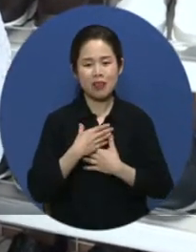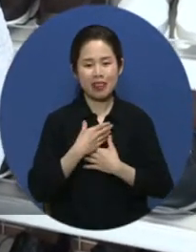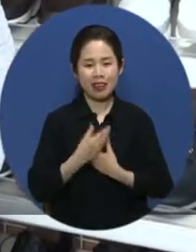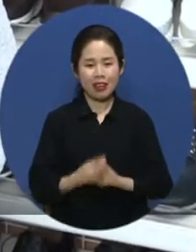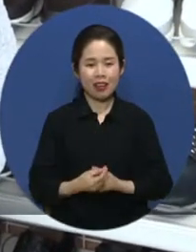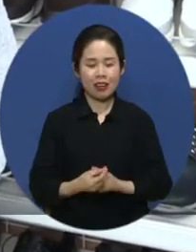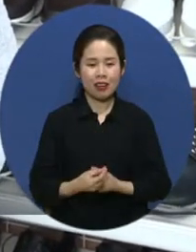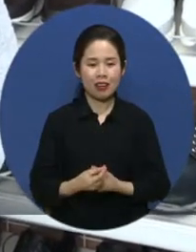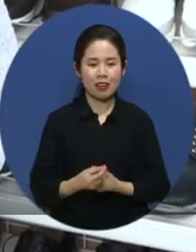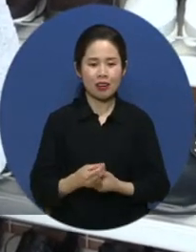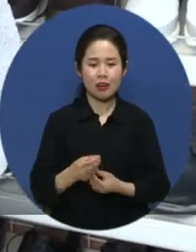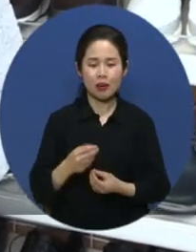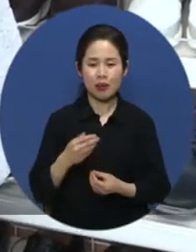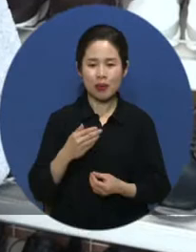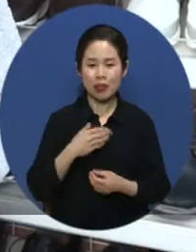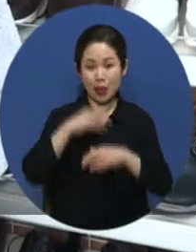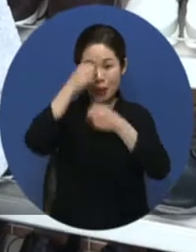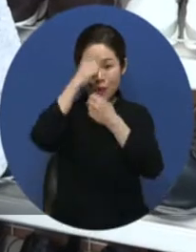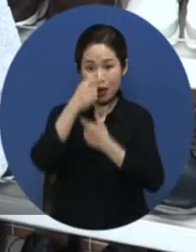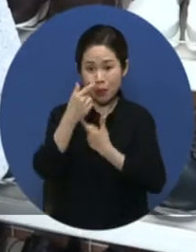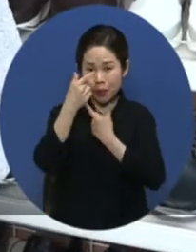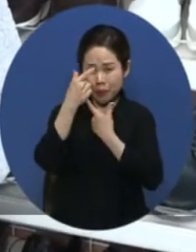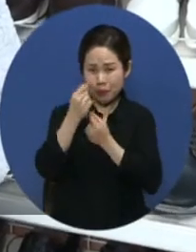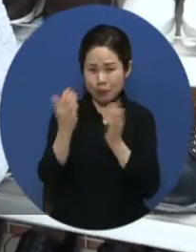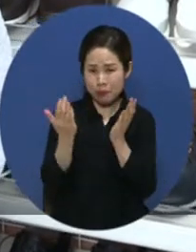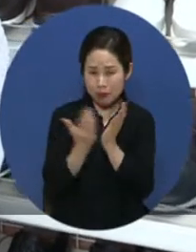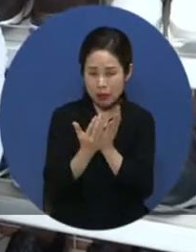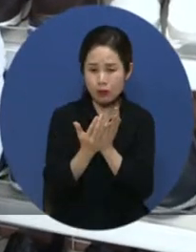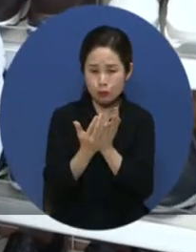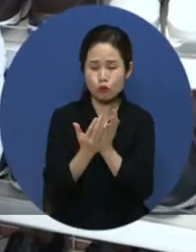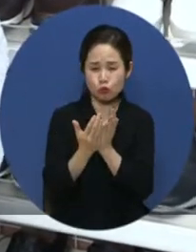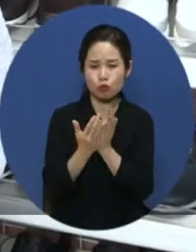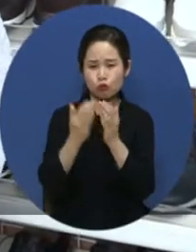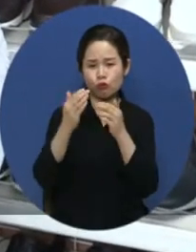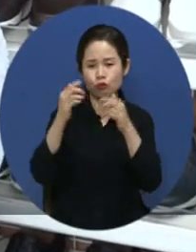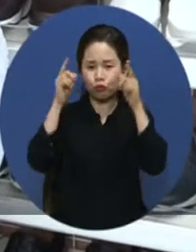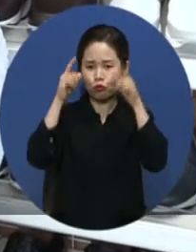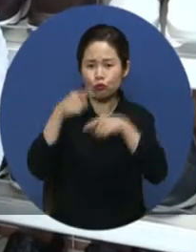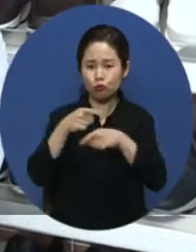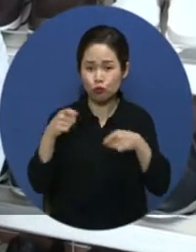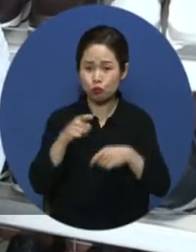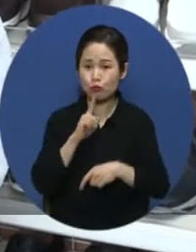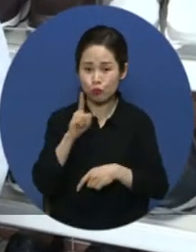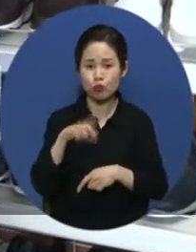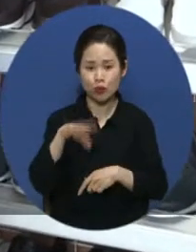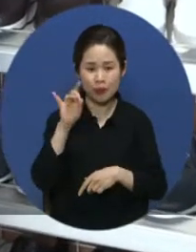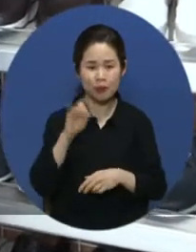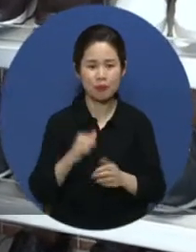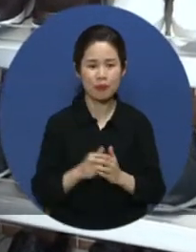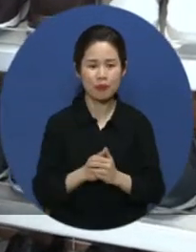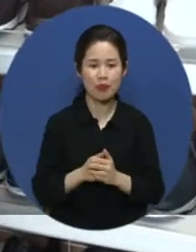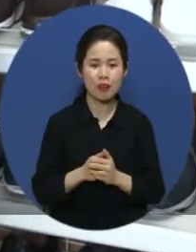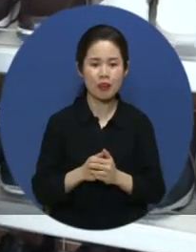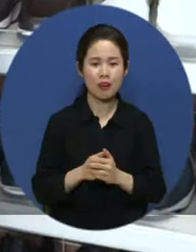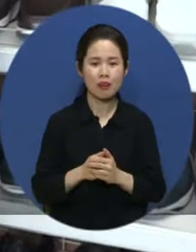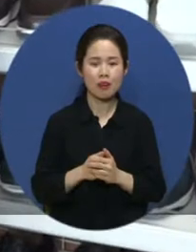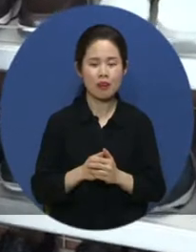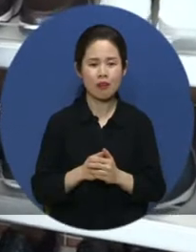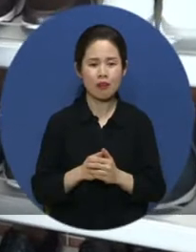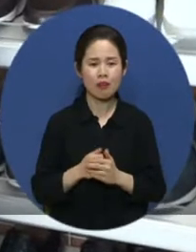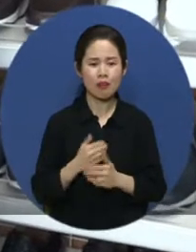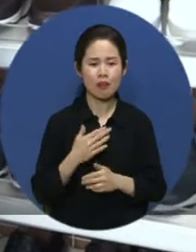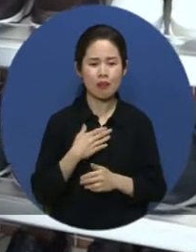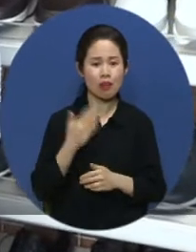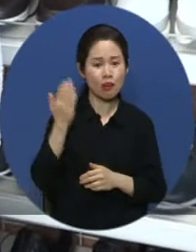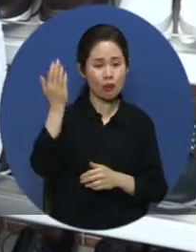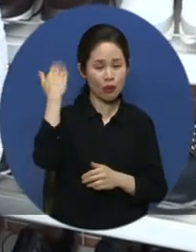그 맞춤 구두는 이번에 처음 해보는 거거든요. 기존에 기성품만 신어봤었는데 제 사이즈도 오히려 기존에